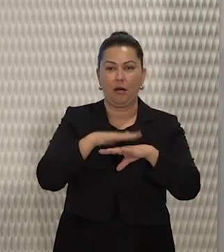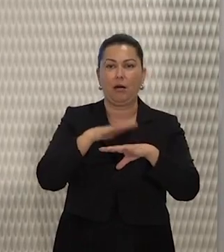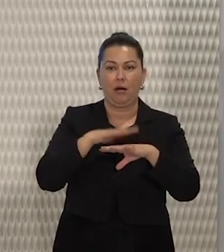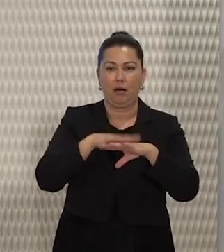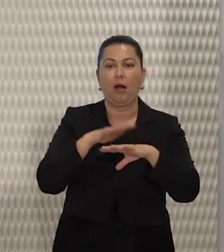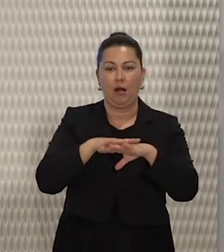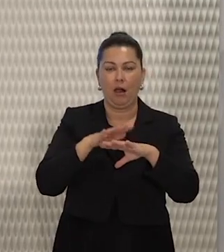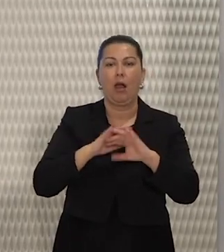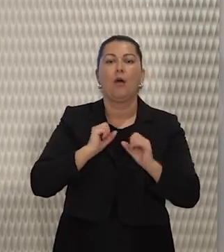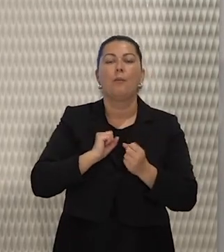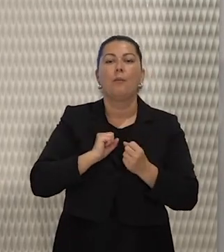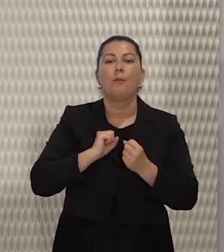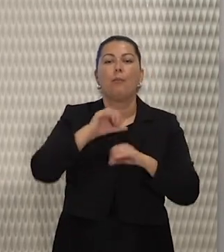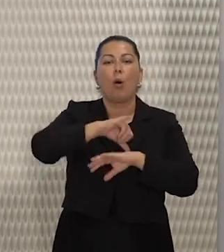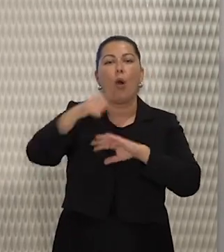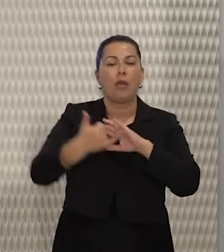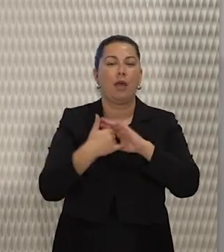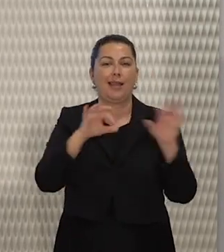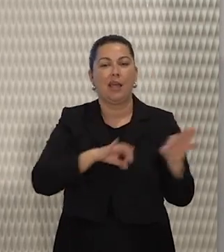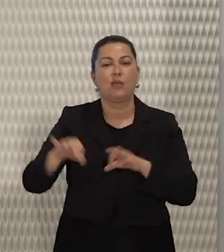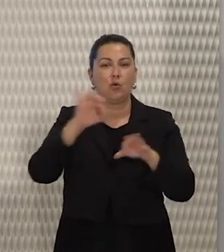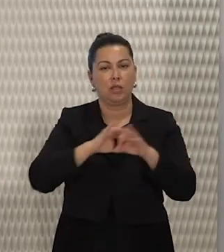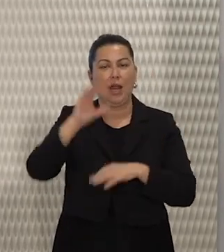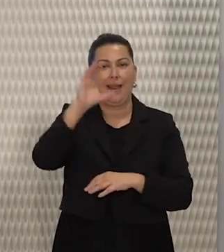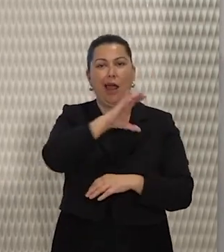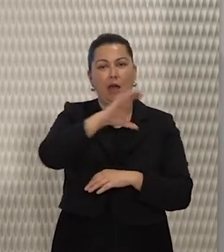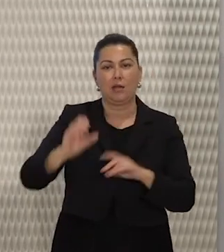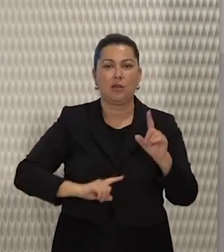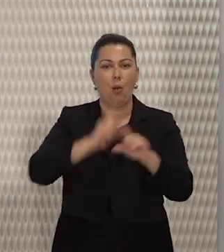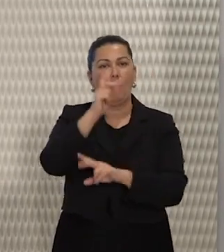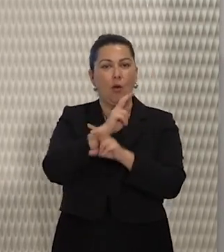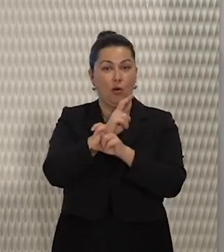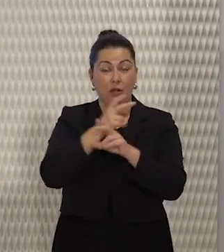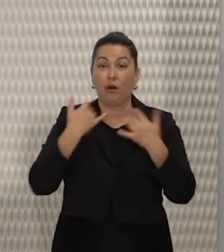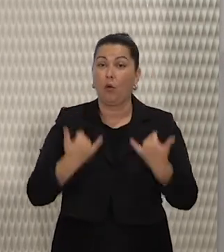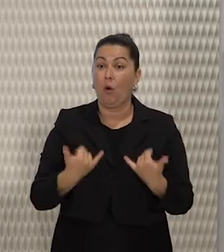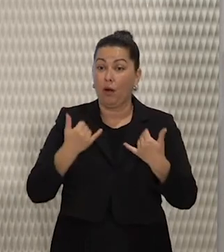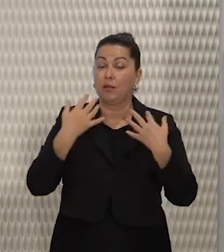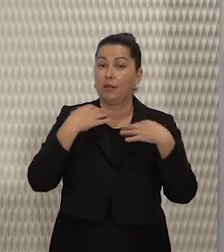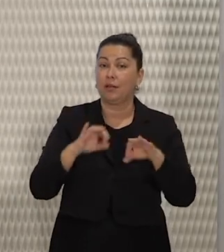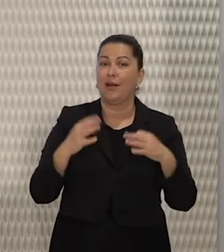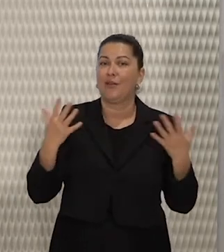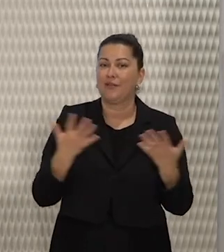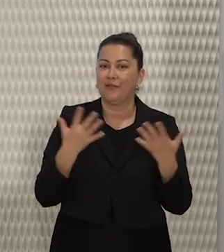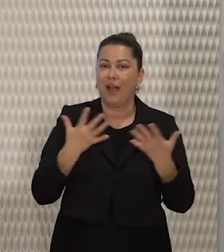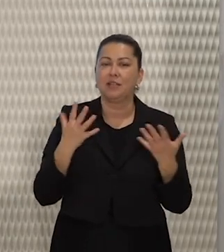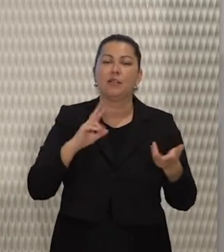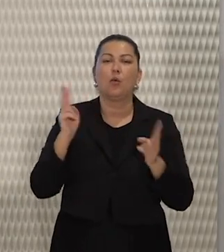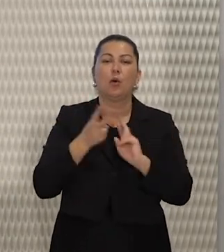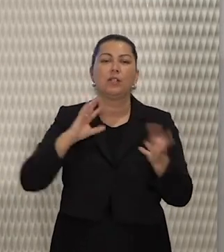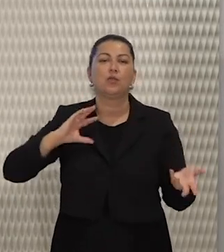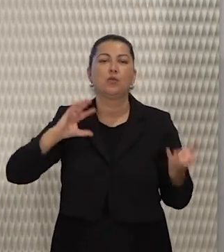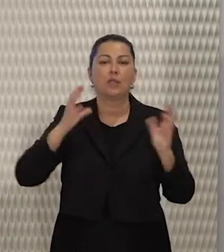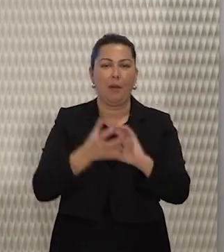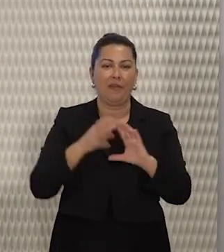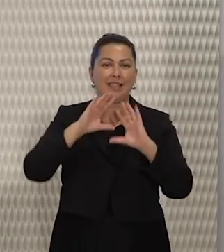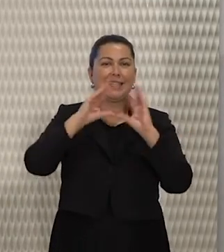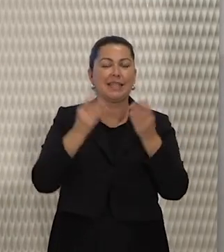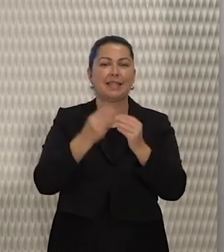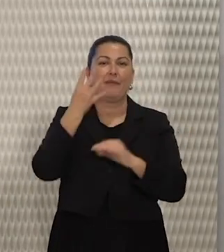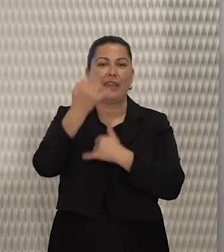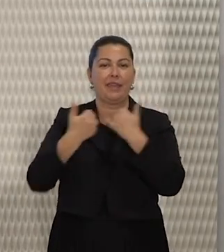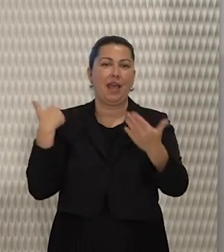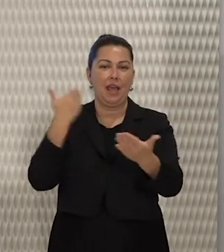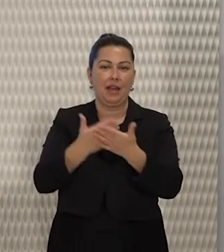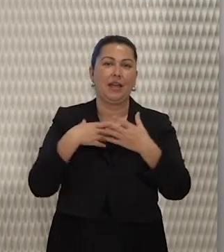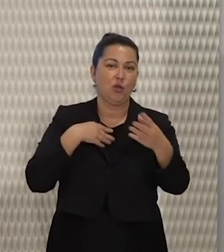des Projektes Industrie, der Caritas of Österreich. Und ich darf Ihnen heute unsere Zusammenfassung aus einer 4-jährigen